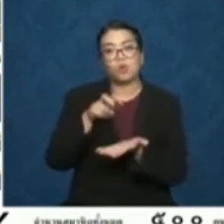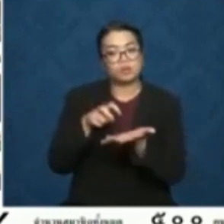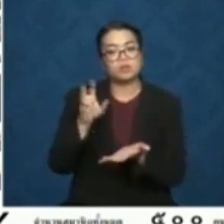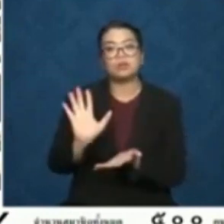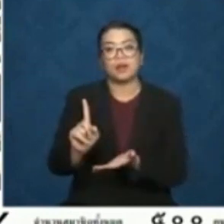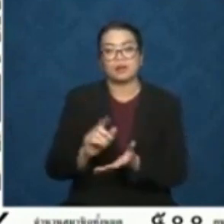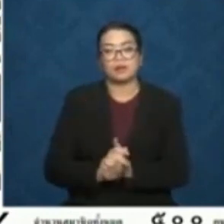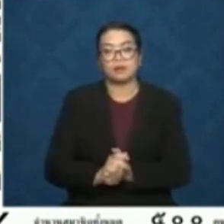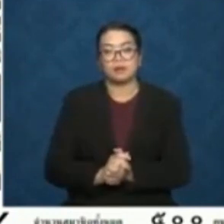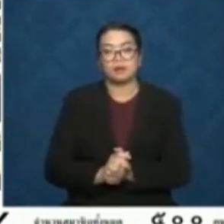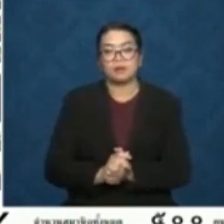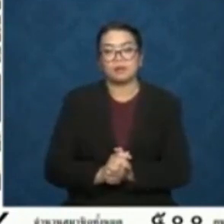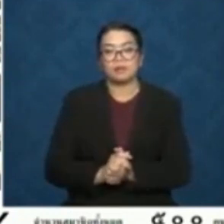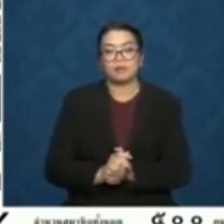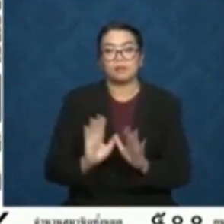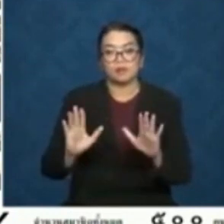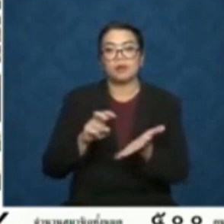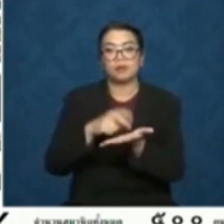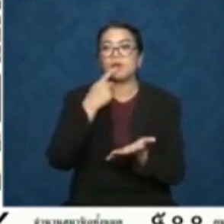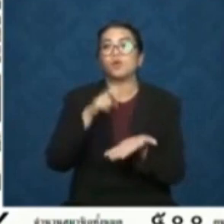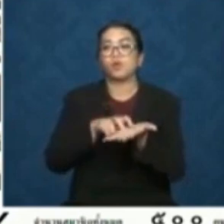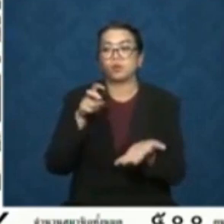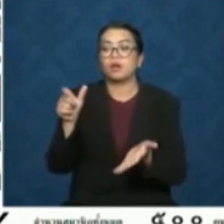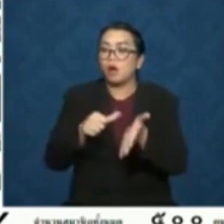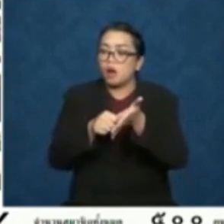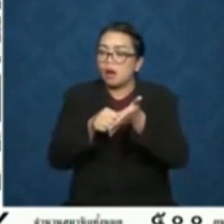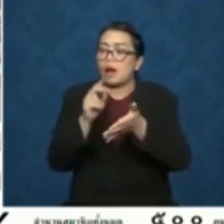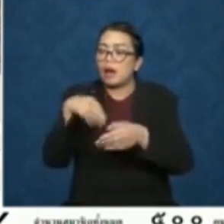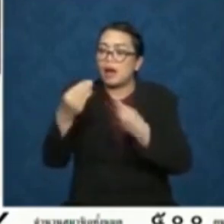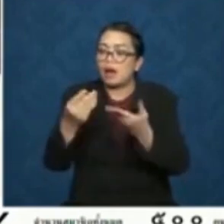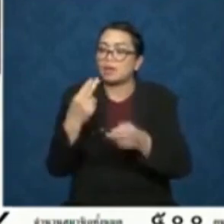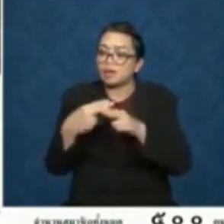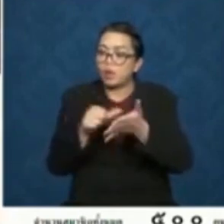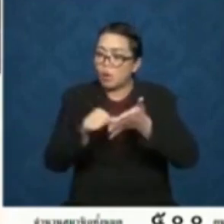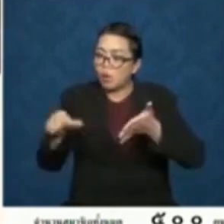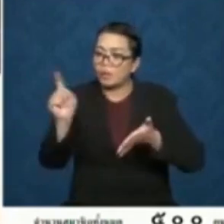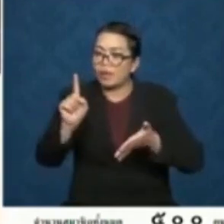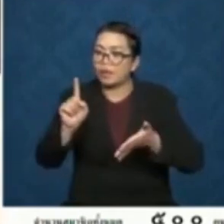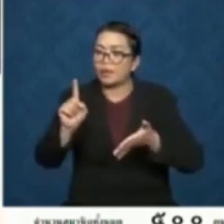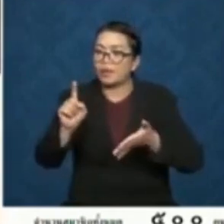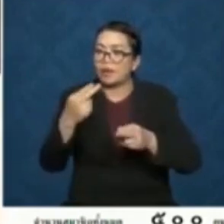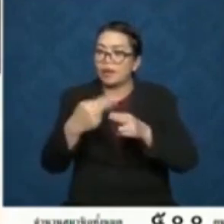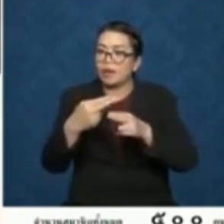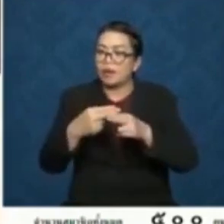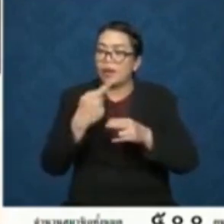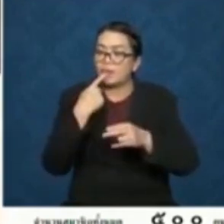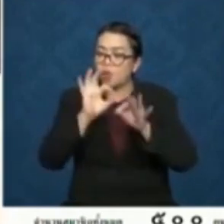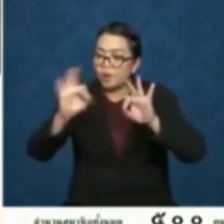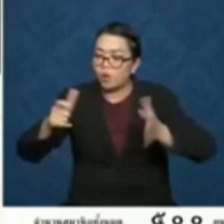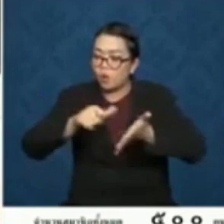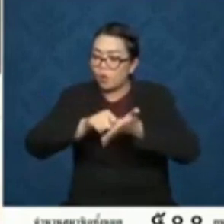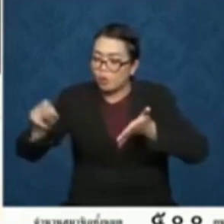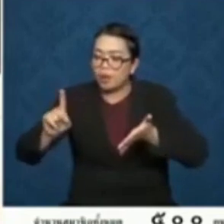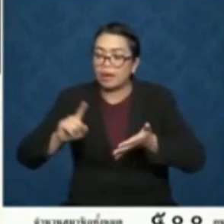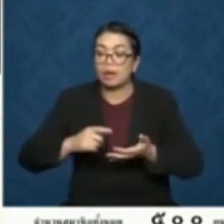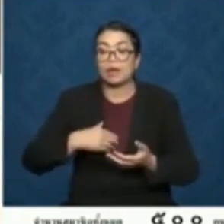นะครับ ท่านประธาน ท่านถอนดีกว่าครับท่านแซ่อะไร ฟังเมื่อฟังไม่เข้าใจ เดี๋ยวถอนเขาพูดว่ายังไงนะครับ ท่าน